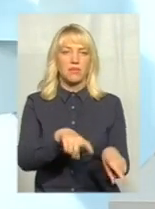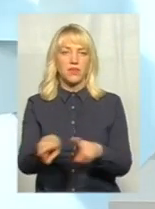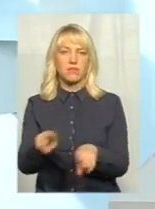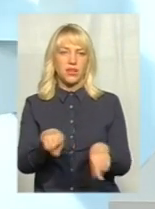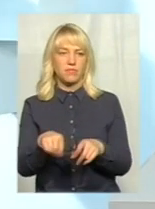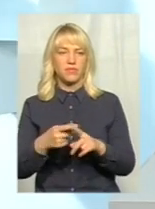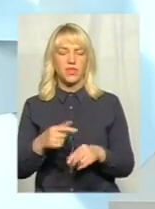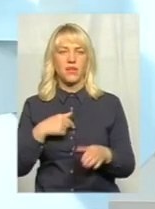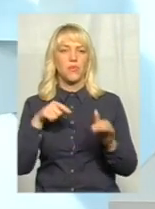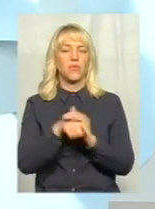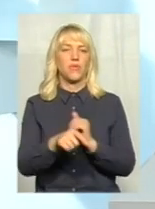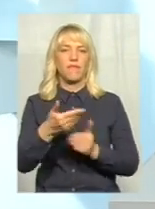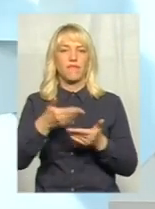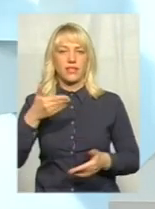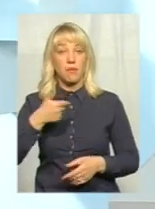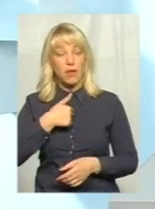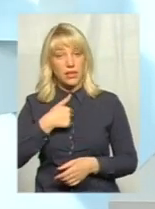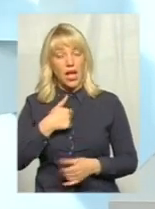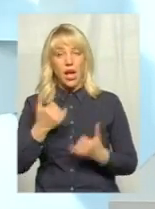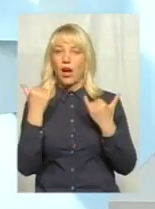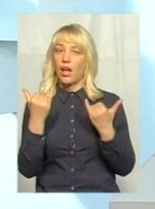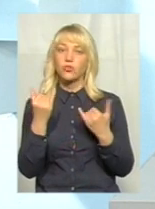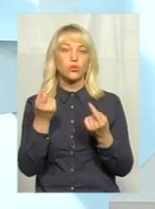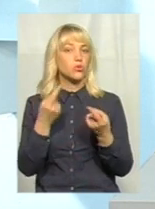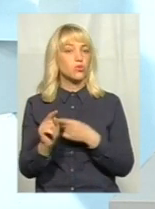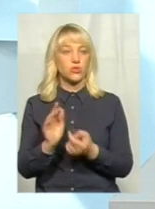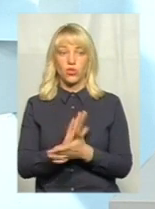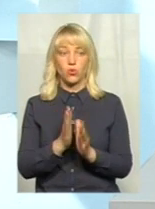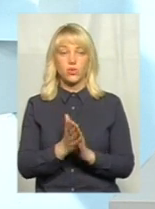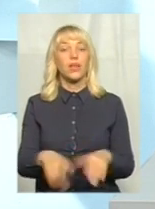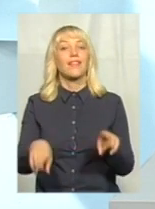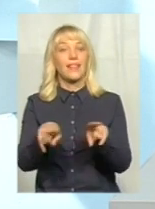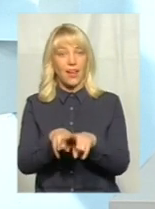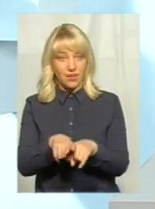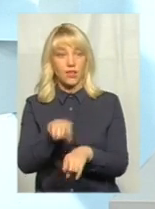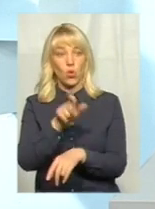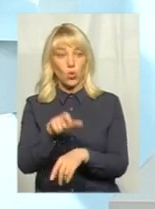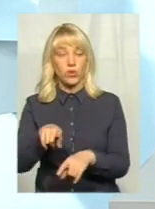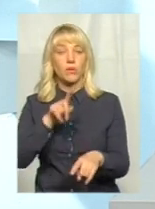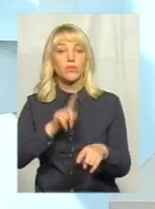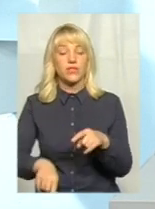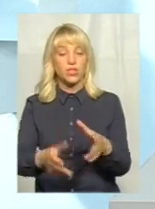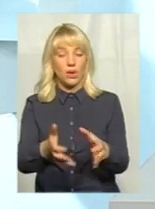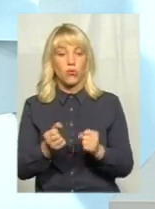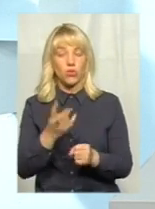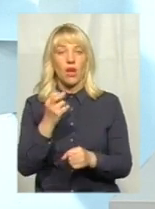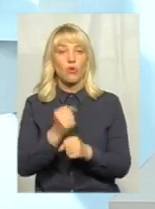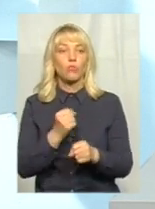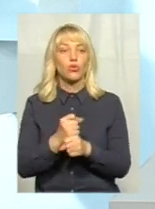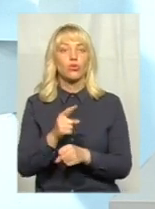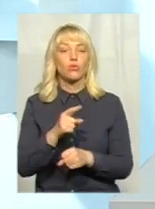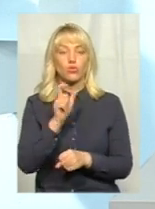попрацював і від мене уйде. То сьогодні ситуація міняється, таких людей швидше беруть на роботу, тому що вони вже